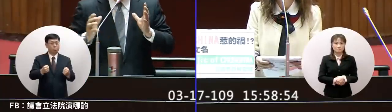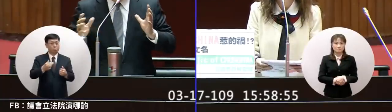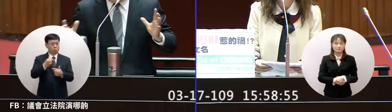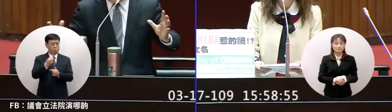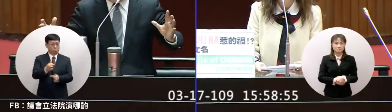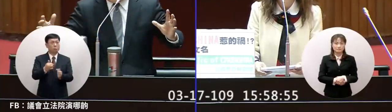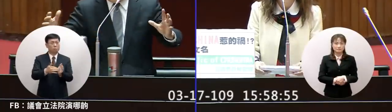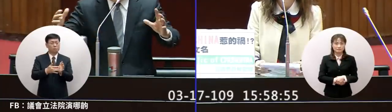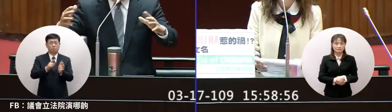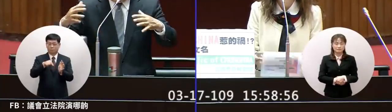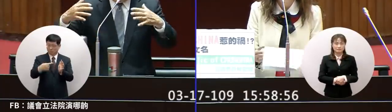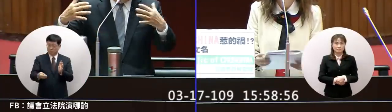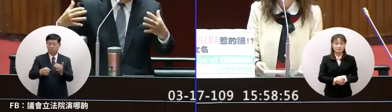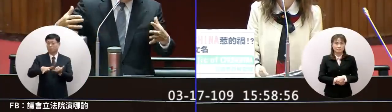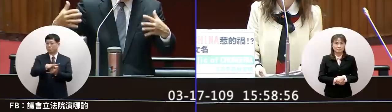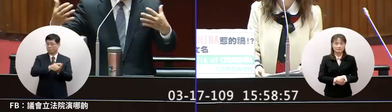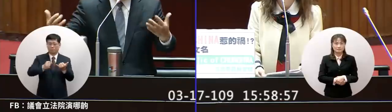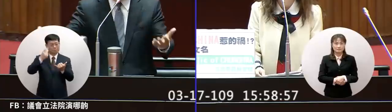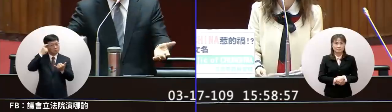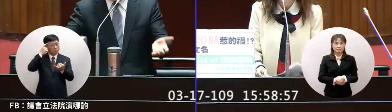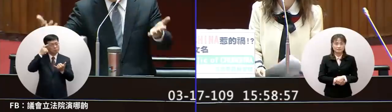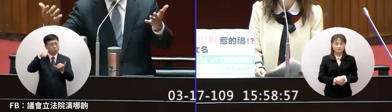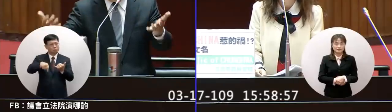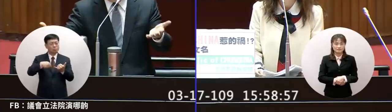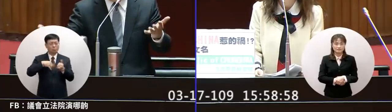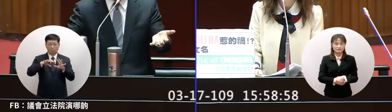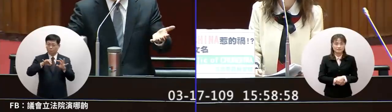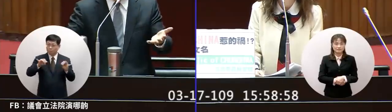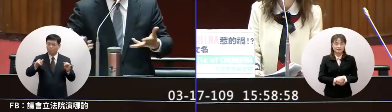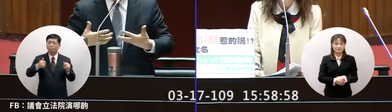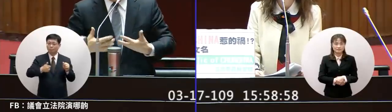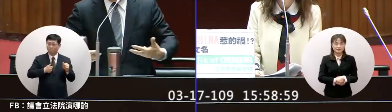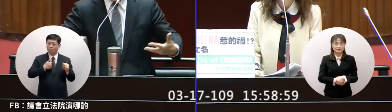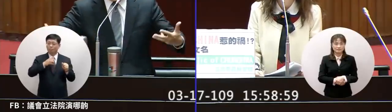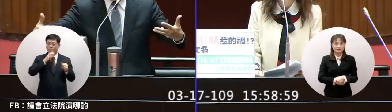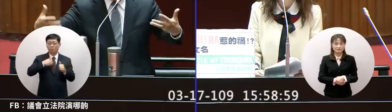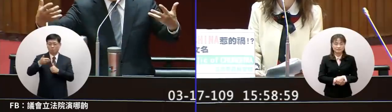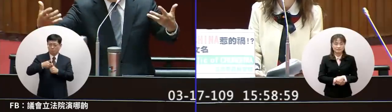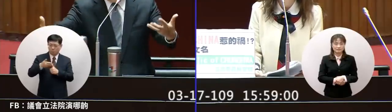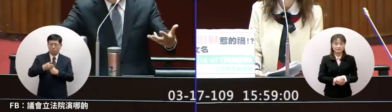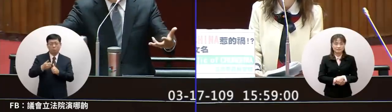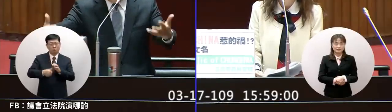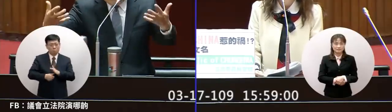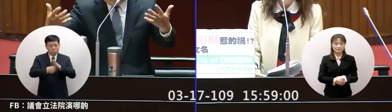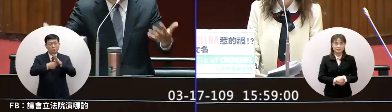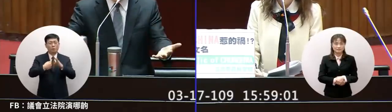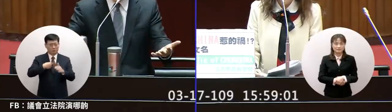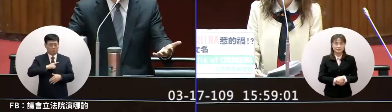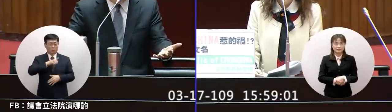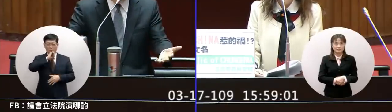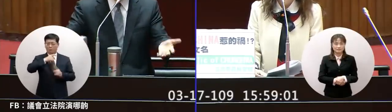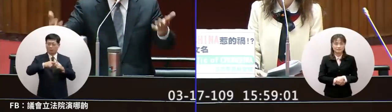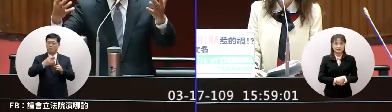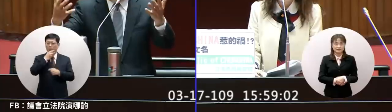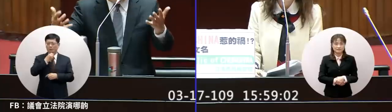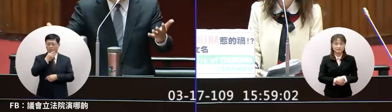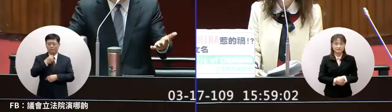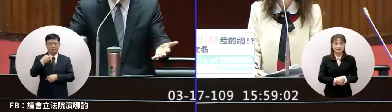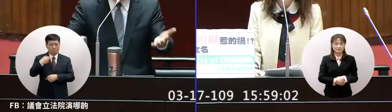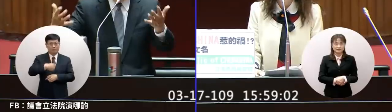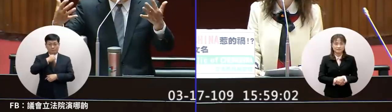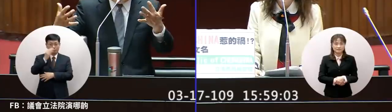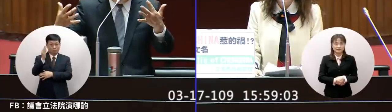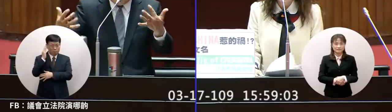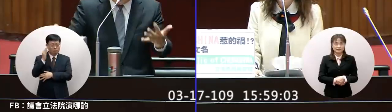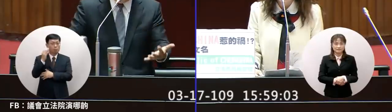好，台湾大家拢感觉啊，这块土地自然用然，啊，咱都当台湾人很幸福，台湾